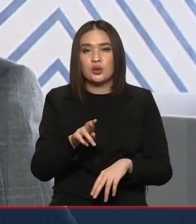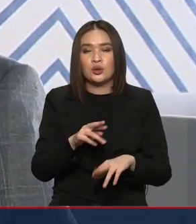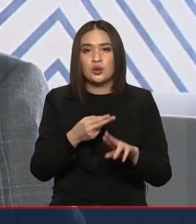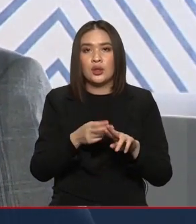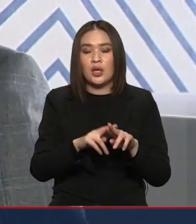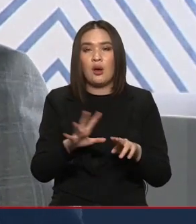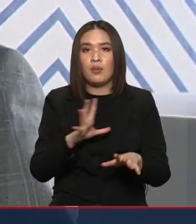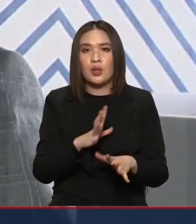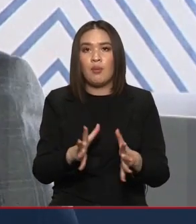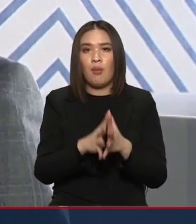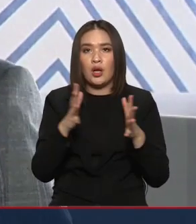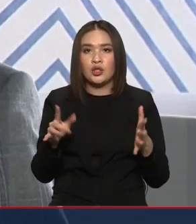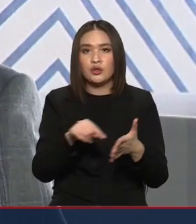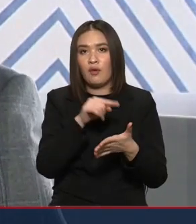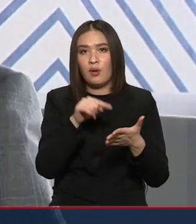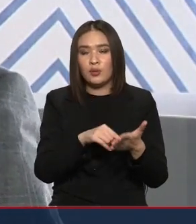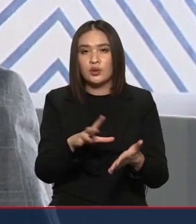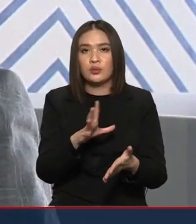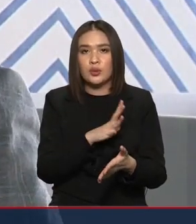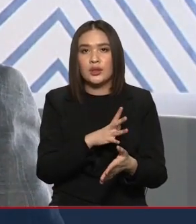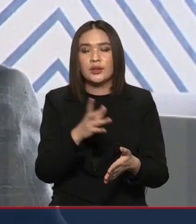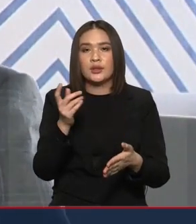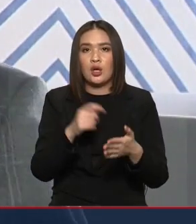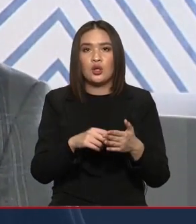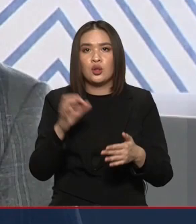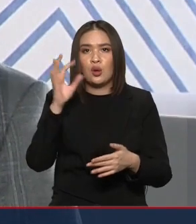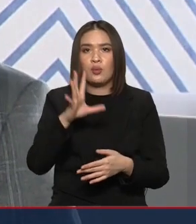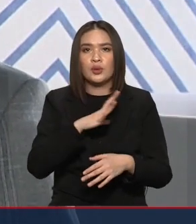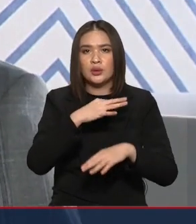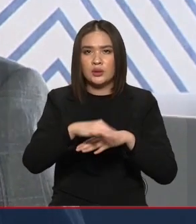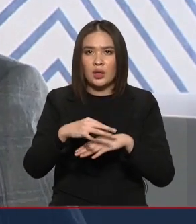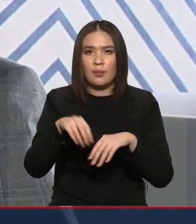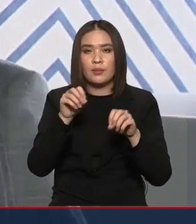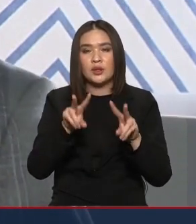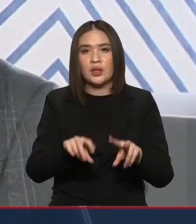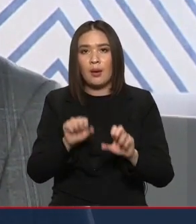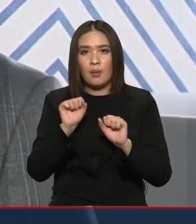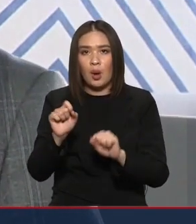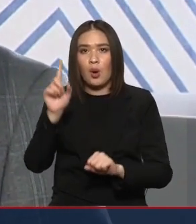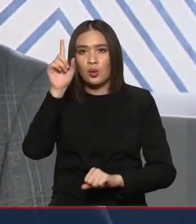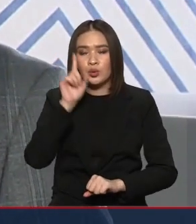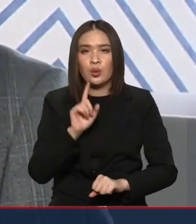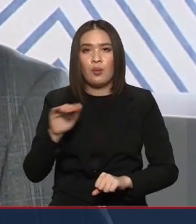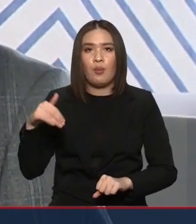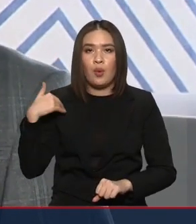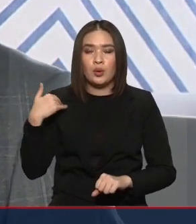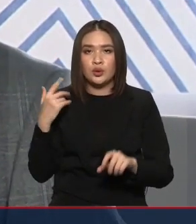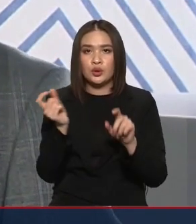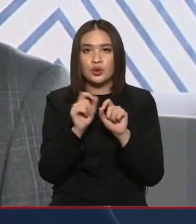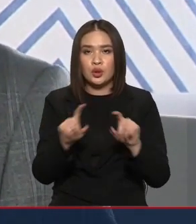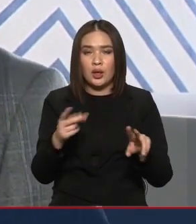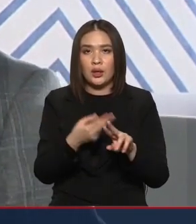большие такие вопросы как булинг в школах Безопасность детей удобство пользования в школах